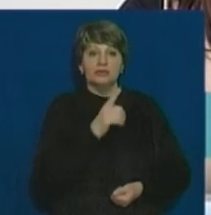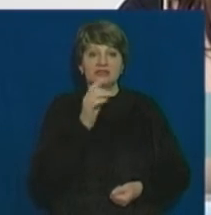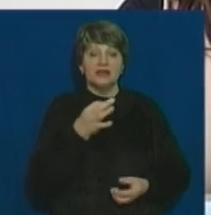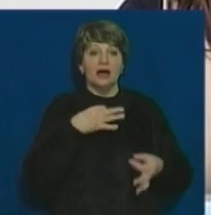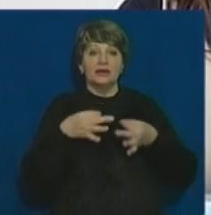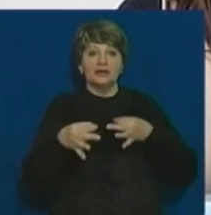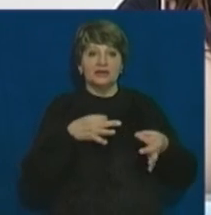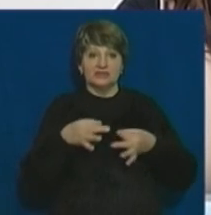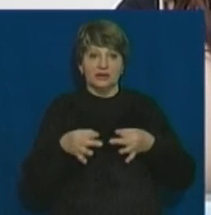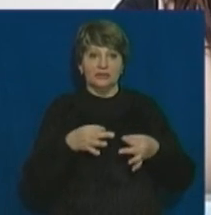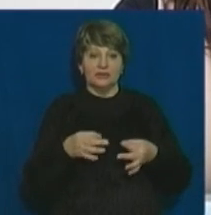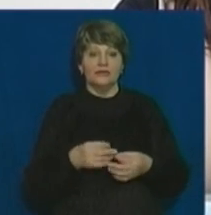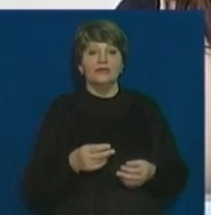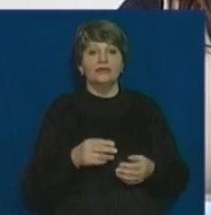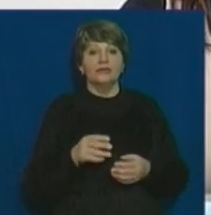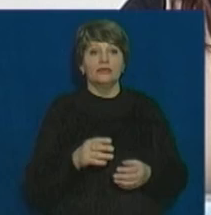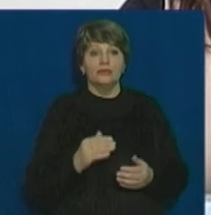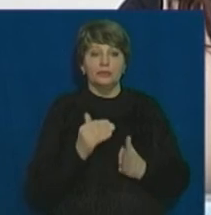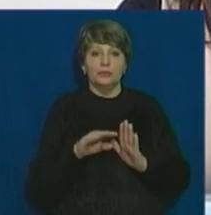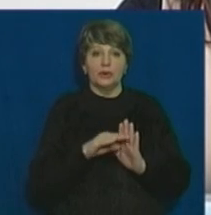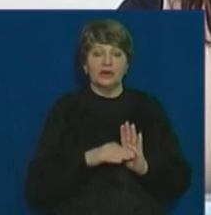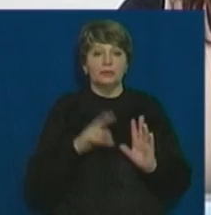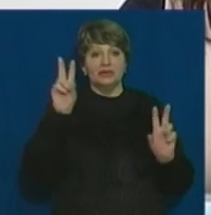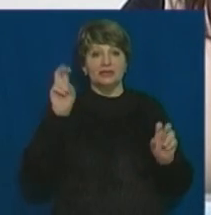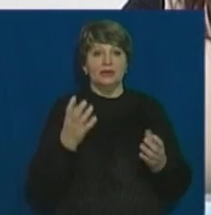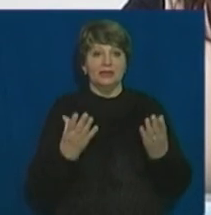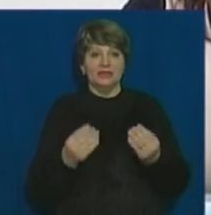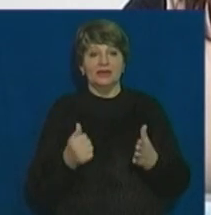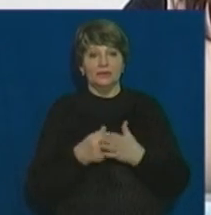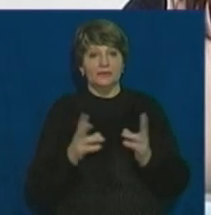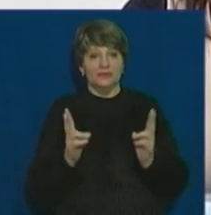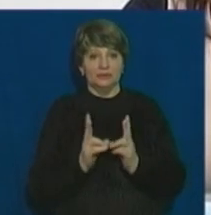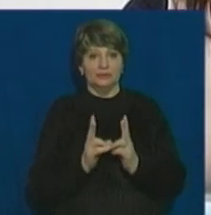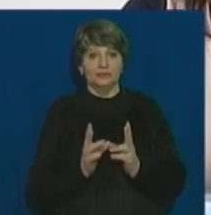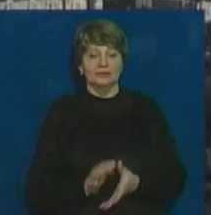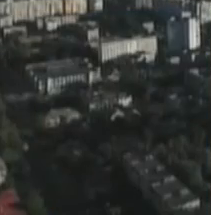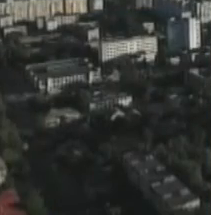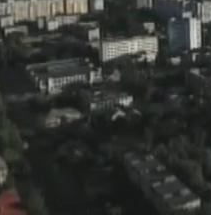говорили про публічні консультації в Черкасах. З вами була Анна Іщенко. До зустрічі в ефірі.